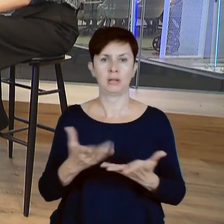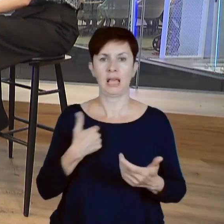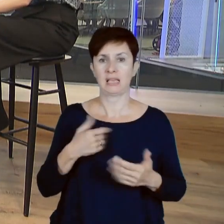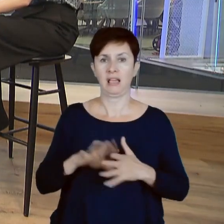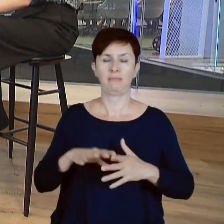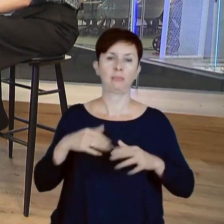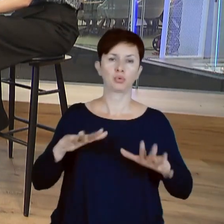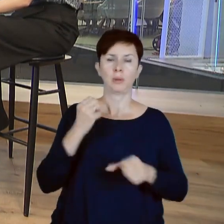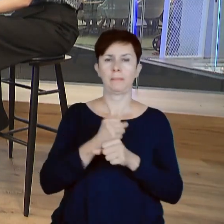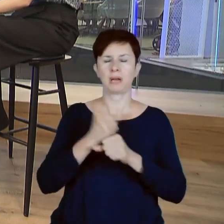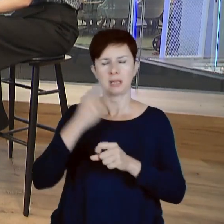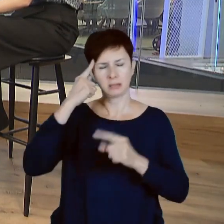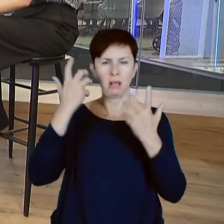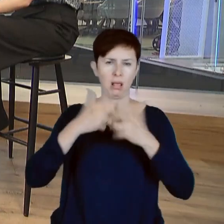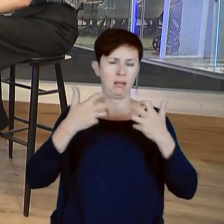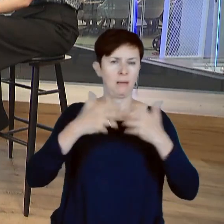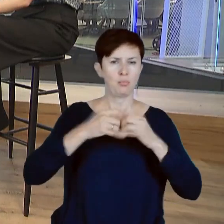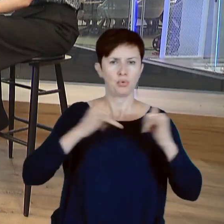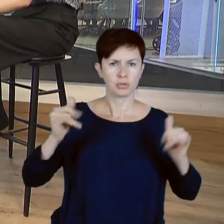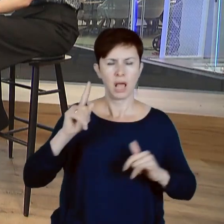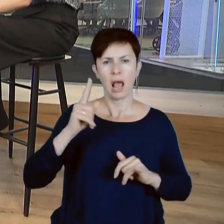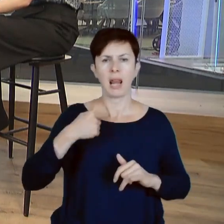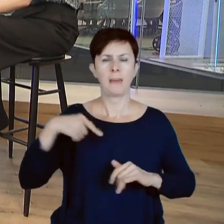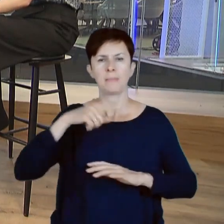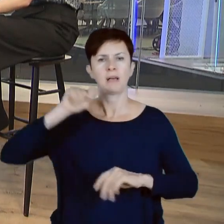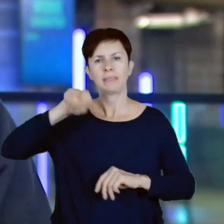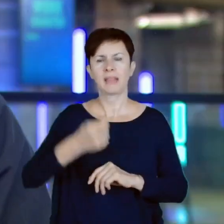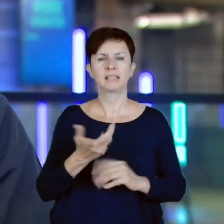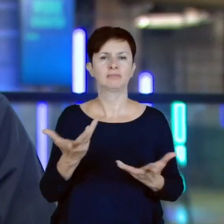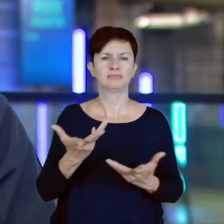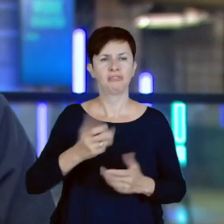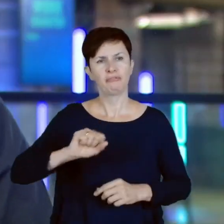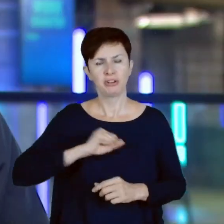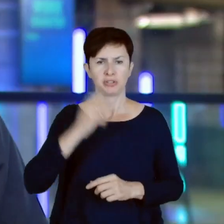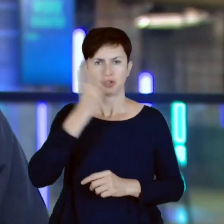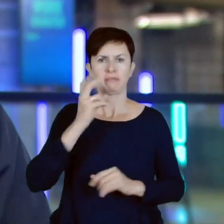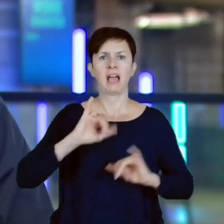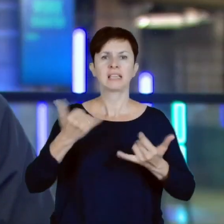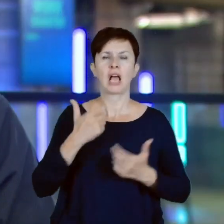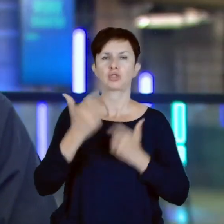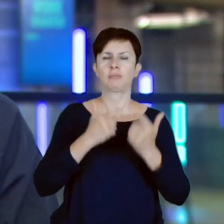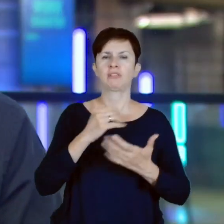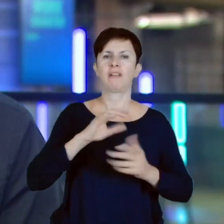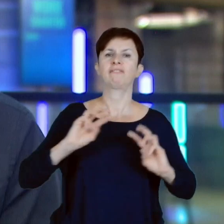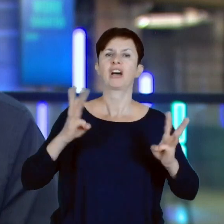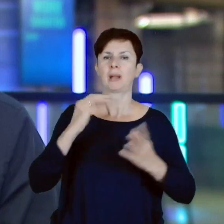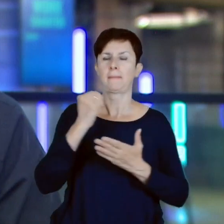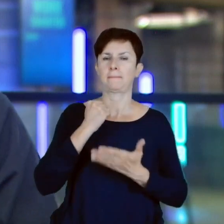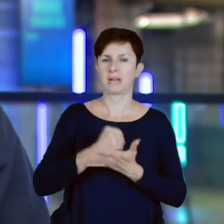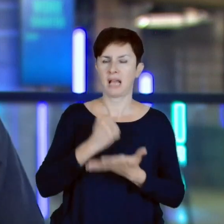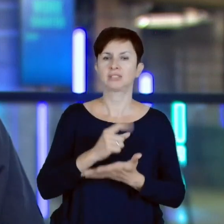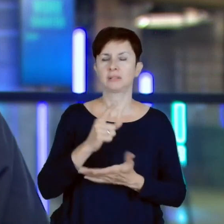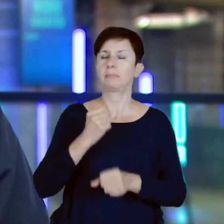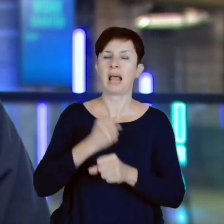intelektualnej, ale zdefiniowaliśmy sobie to jako w sumie fajne wyzwanie, jak i stworzyć warsztat pracy, który spowoduje, że grupa osób pracujących